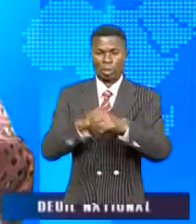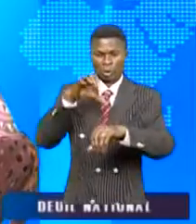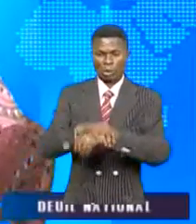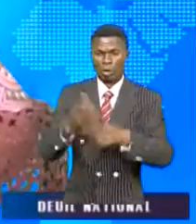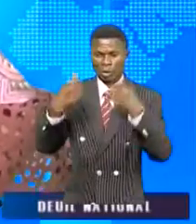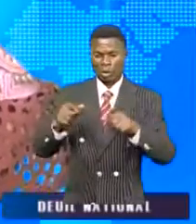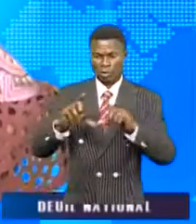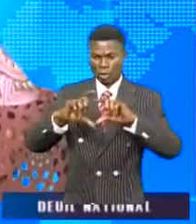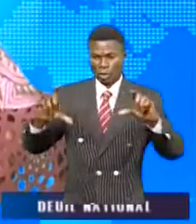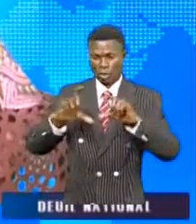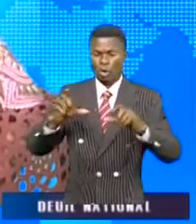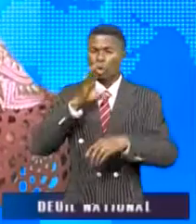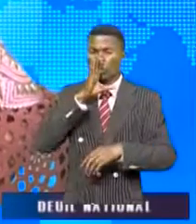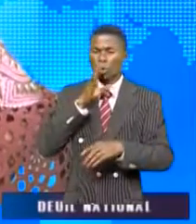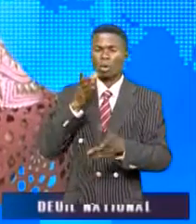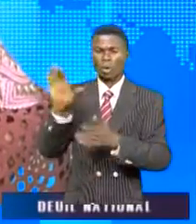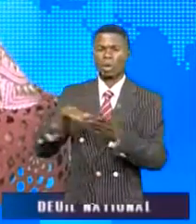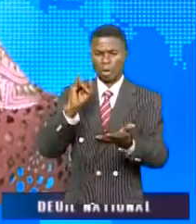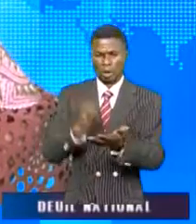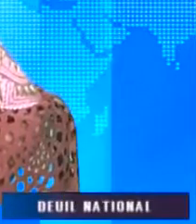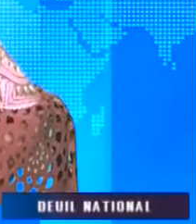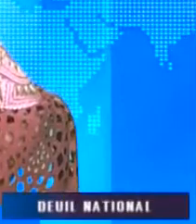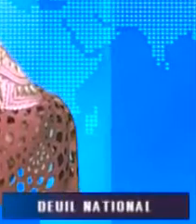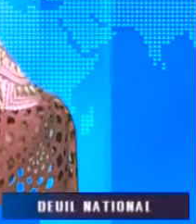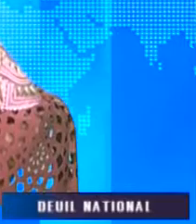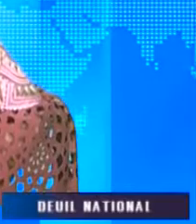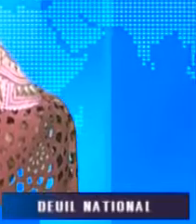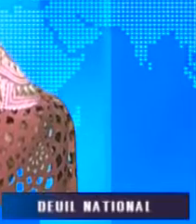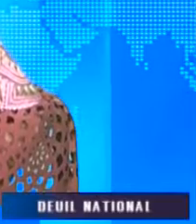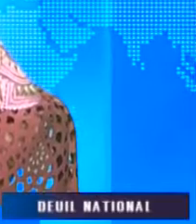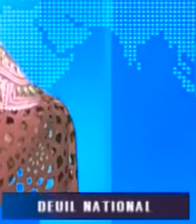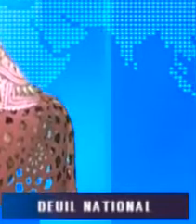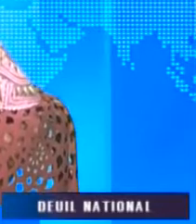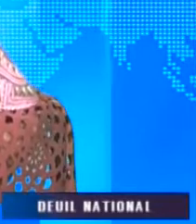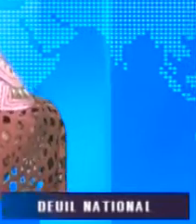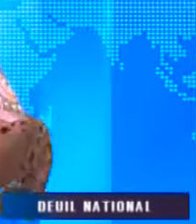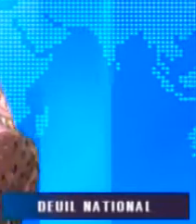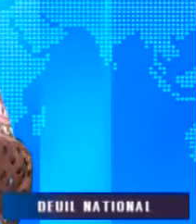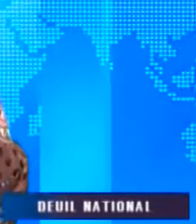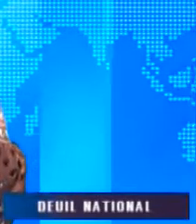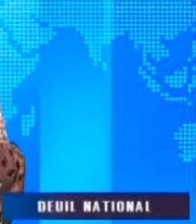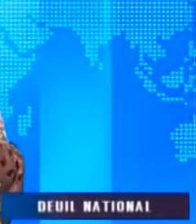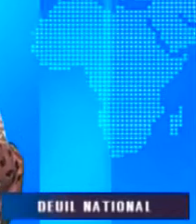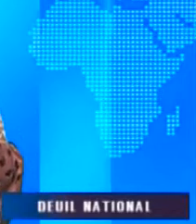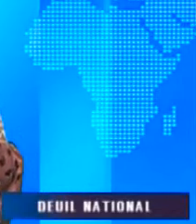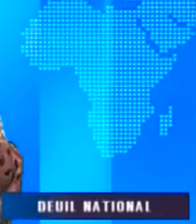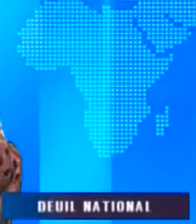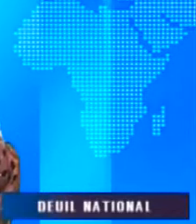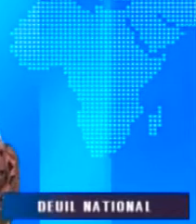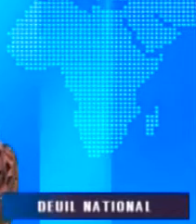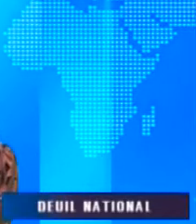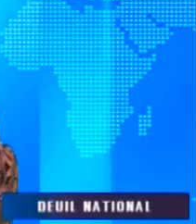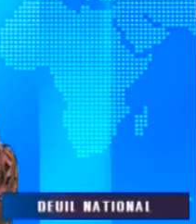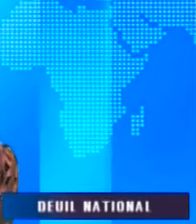des vignettes et perception des impôts fonciers à la DGRK. Le numéro 1 de cette structure financière de Kinshasa est descendu à